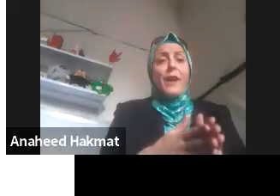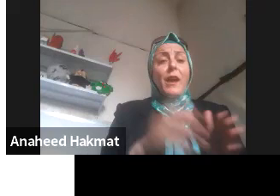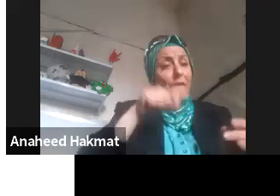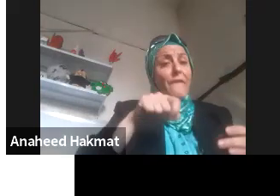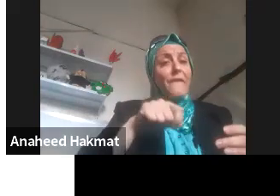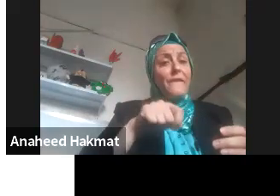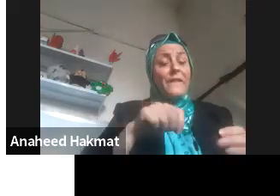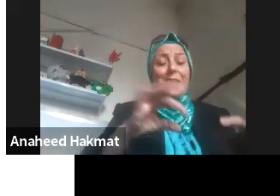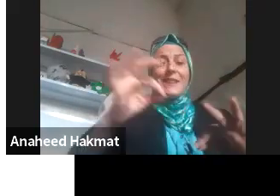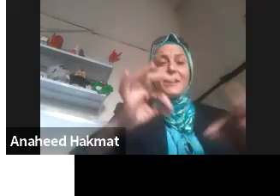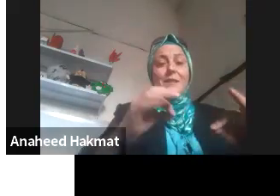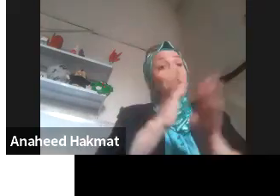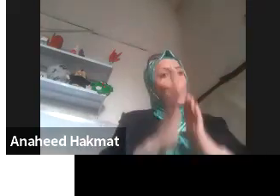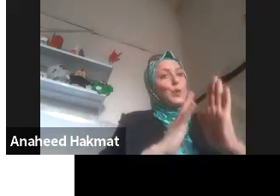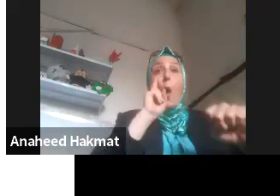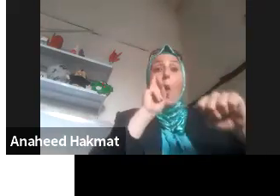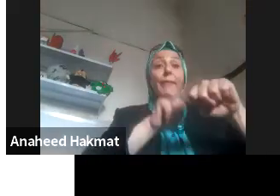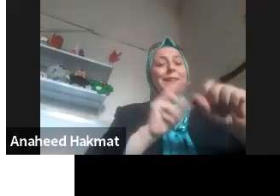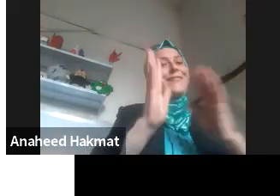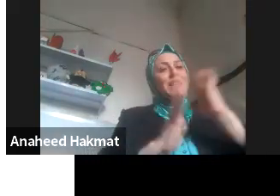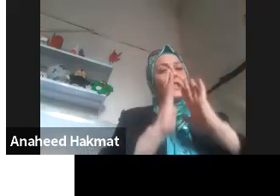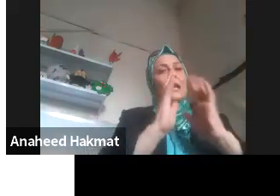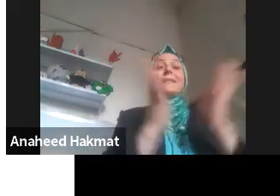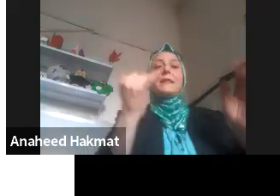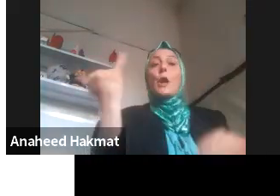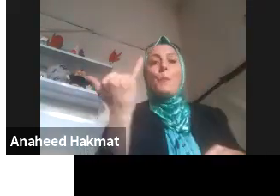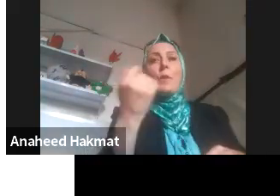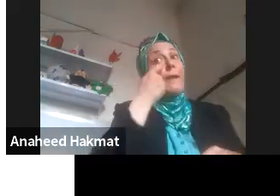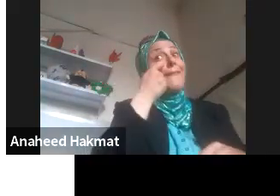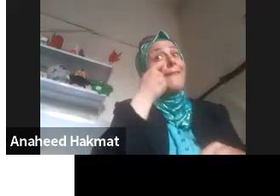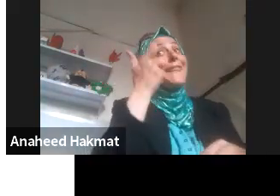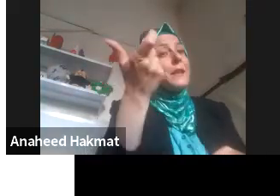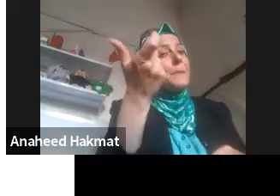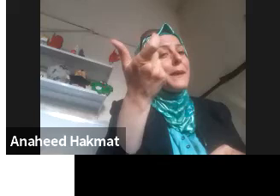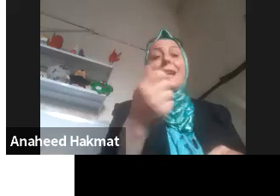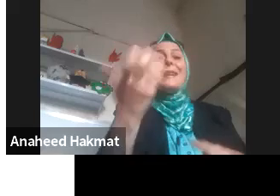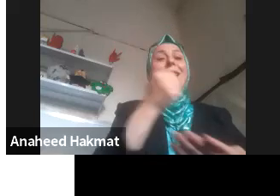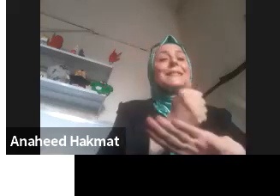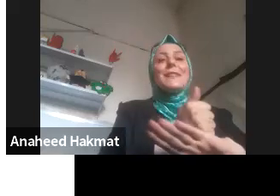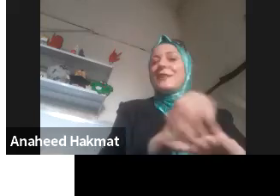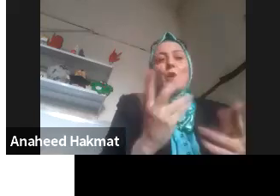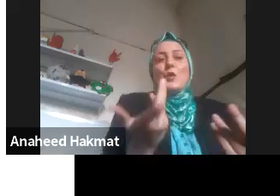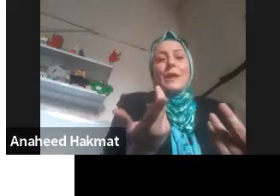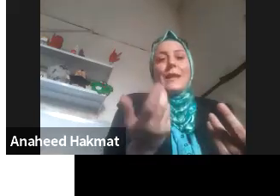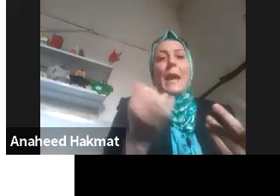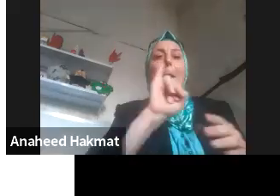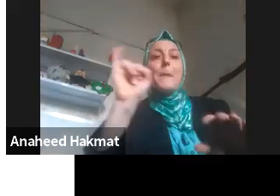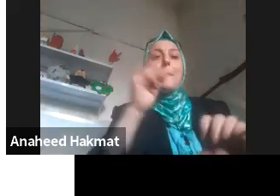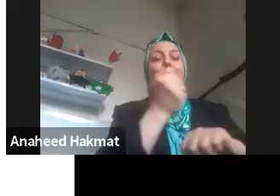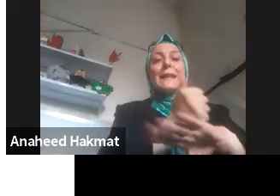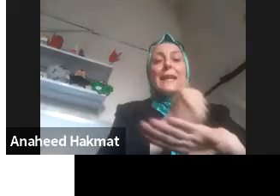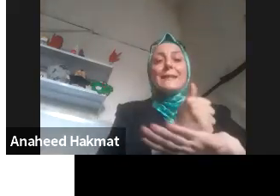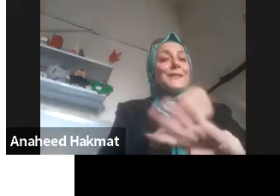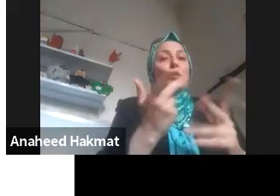دليل للرجعة، بس كتير مهم نضل منتبهين للمبادئ الأساسية. المبادئ الأساسية في إنه نهجنا يكون